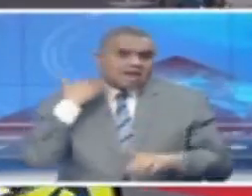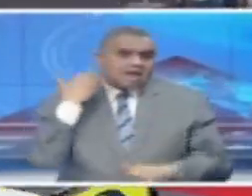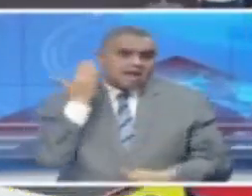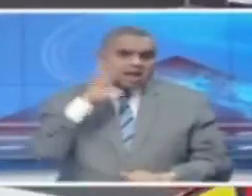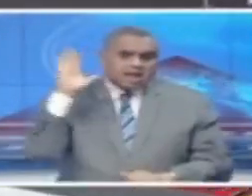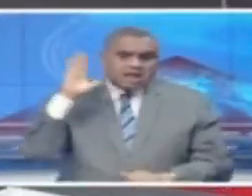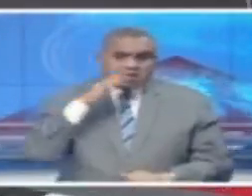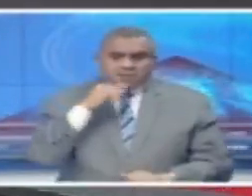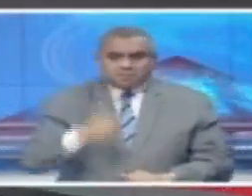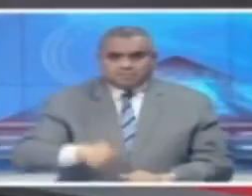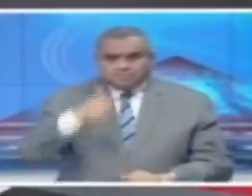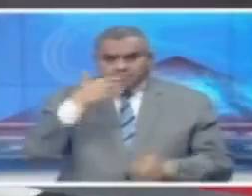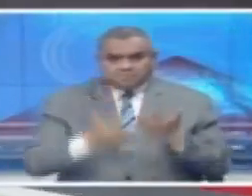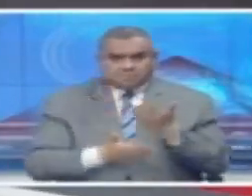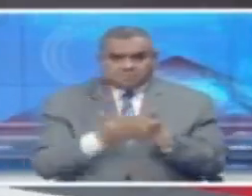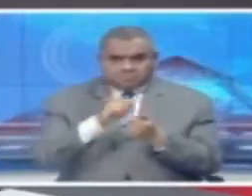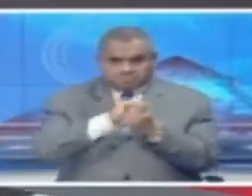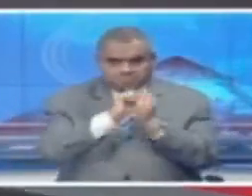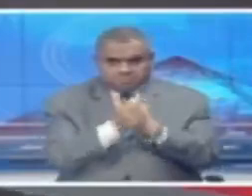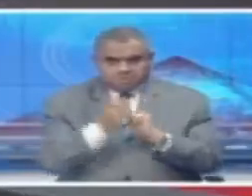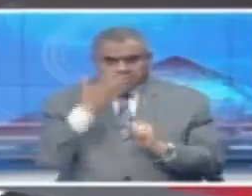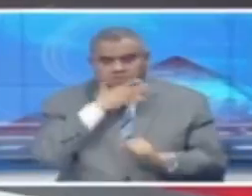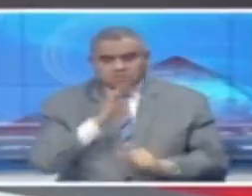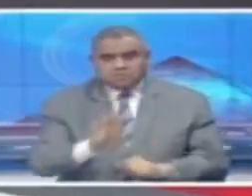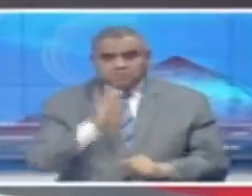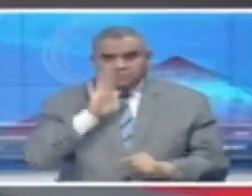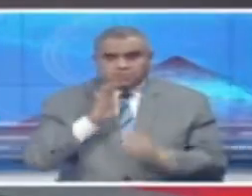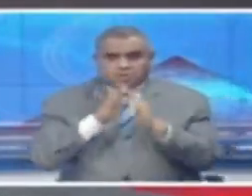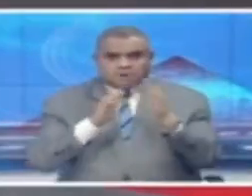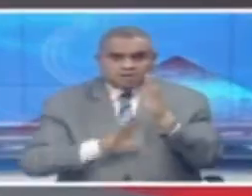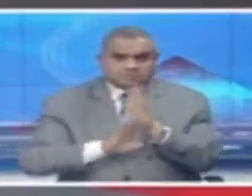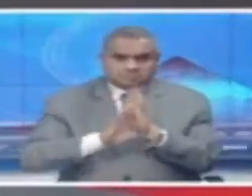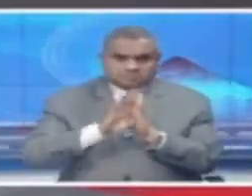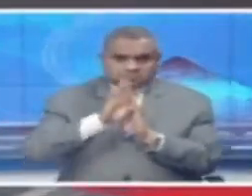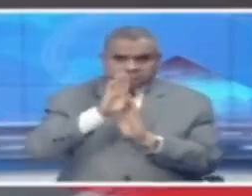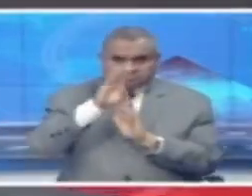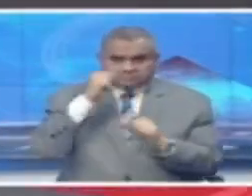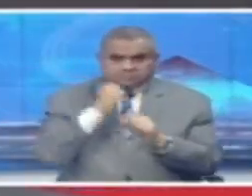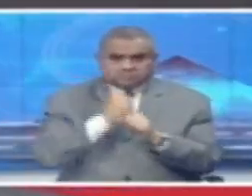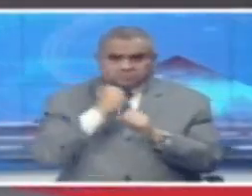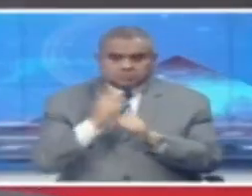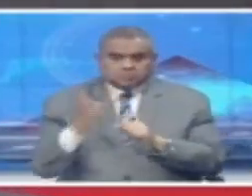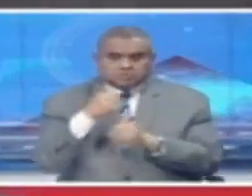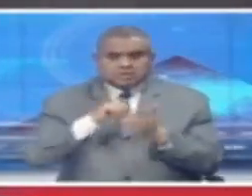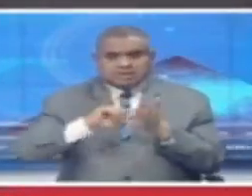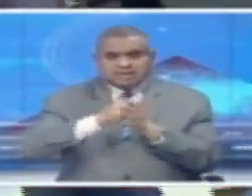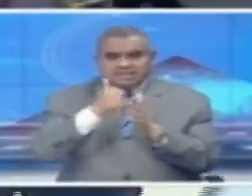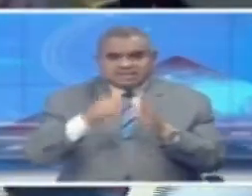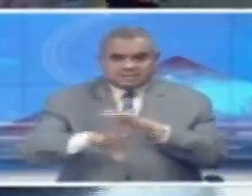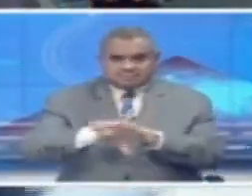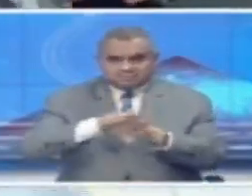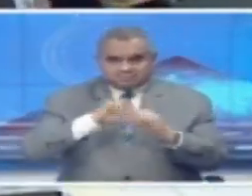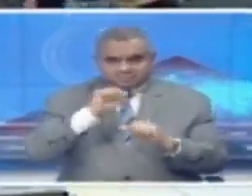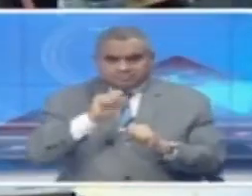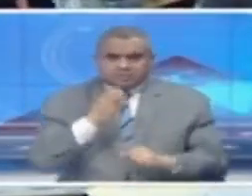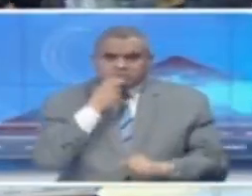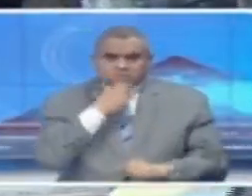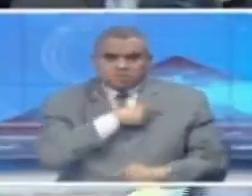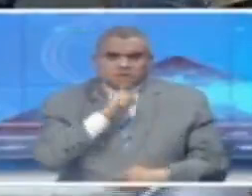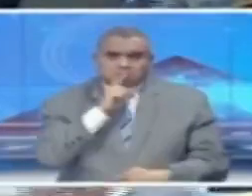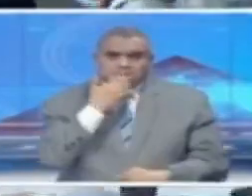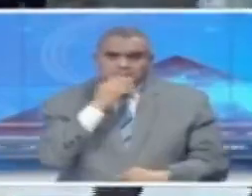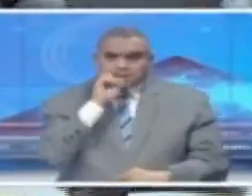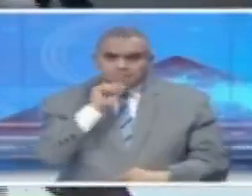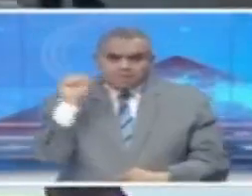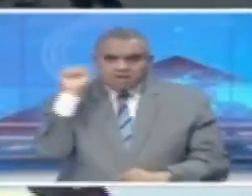مشروع يغير وجه مصر بما يليق بانطلاق الجمهورية الجديدة. محمد